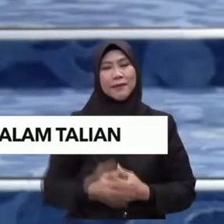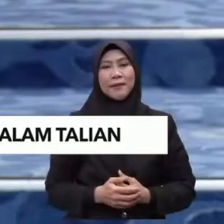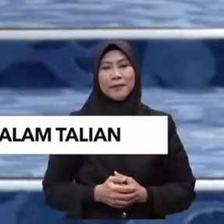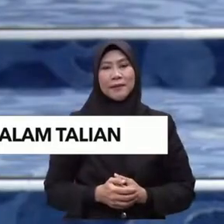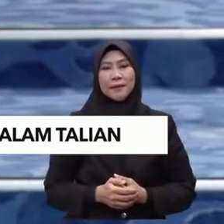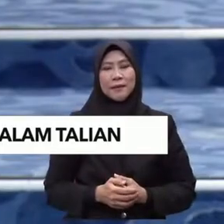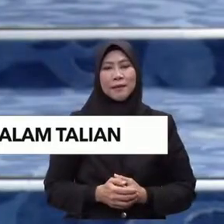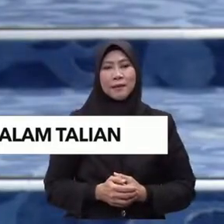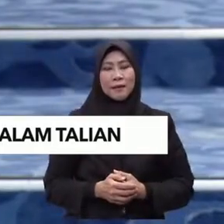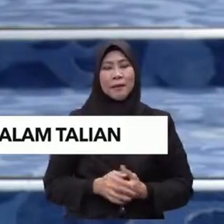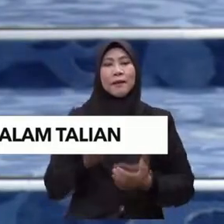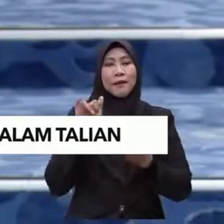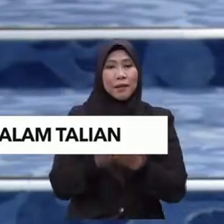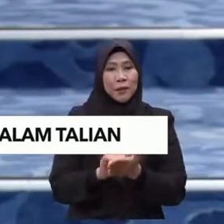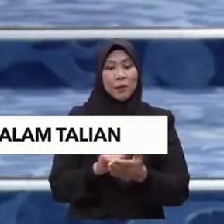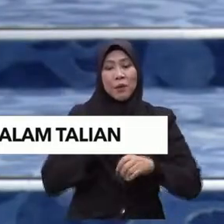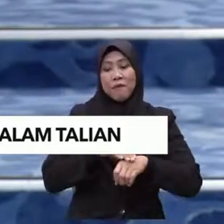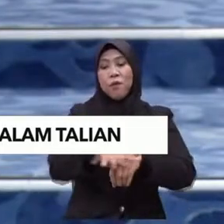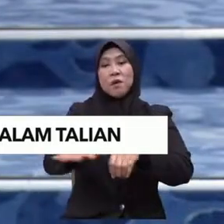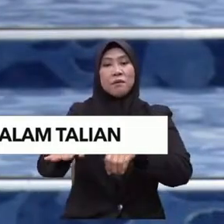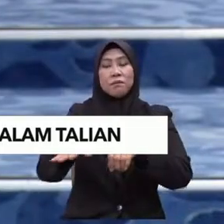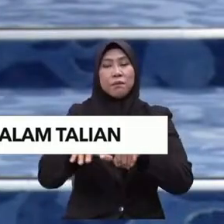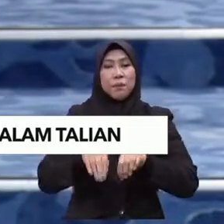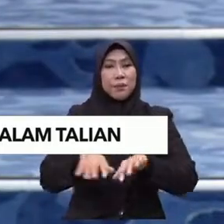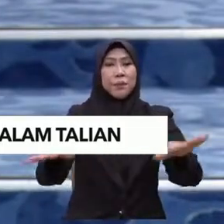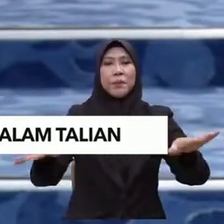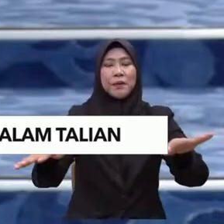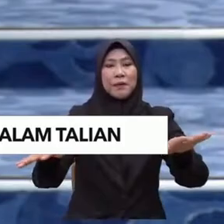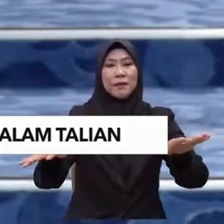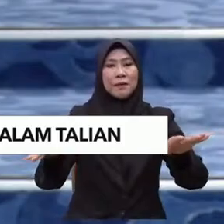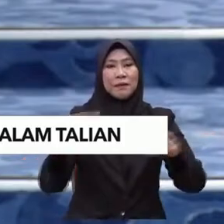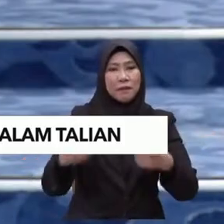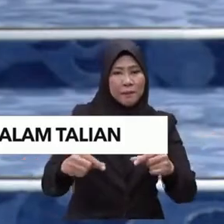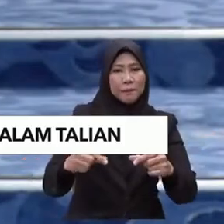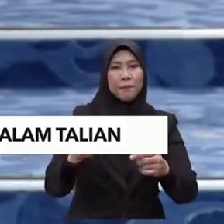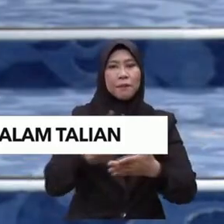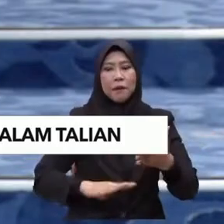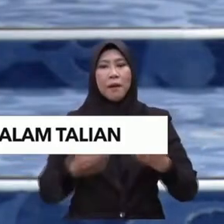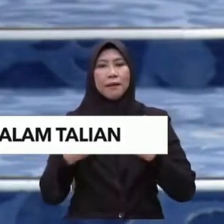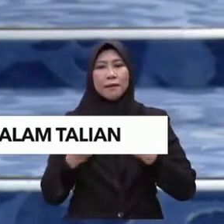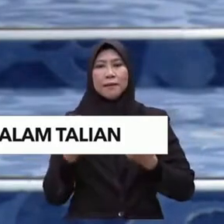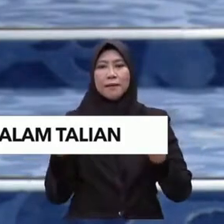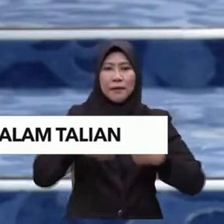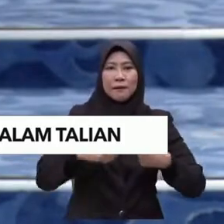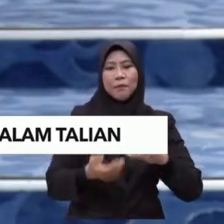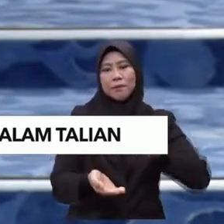dari situlah datang influence dan protection dari situlah datang corruption